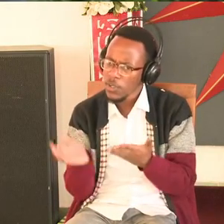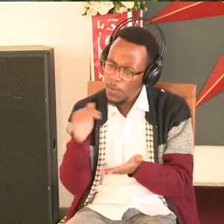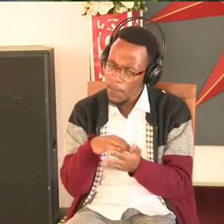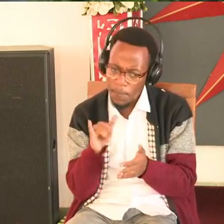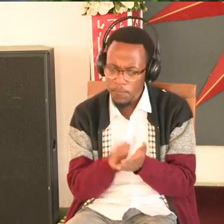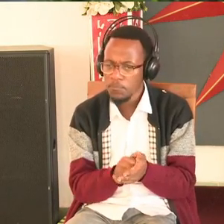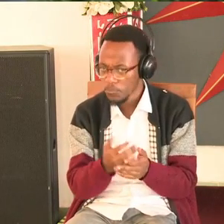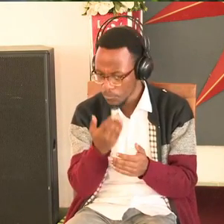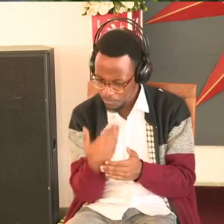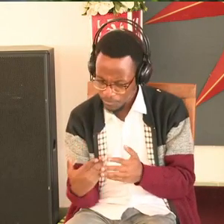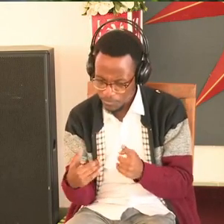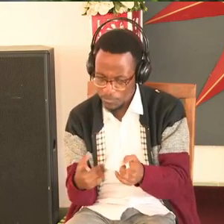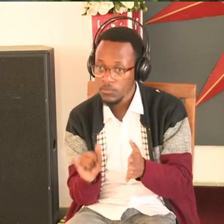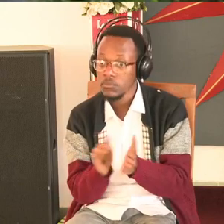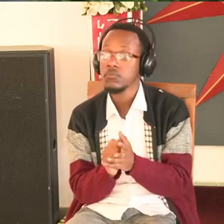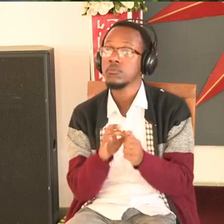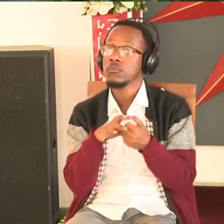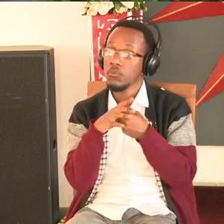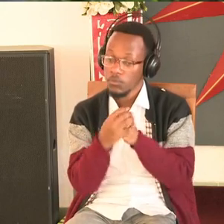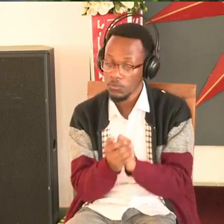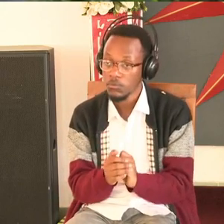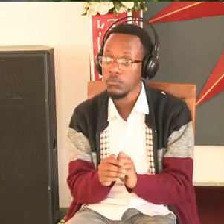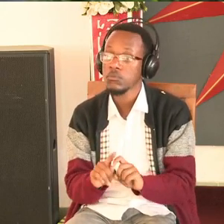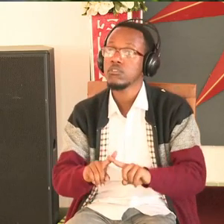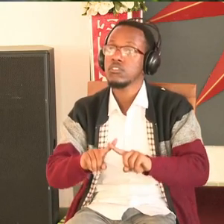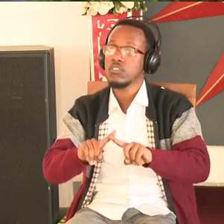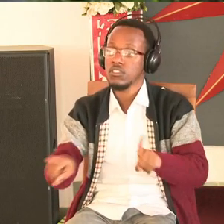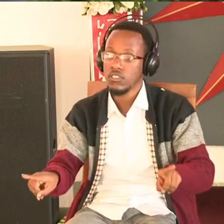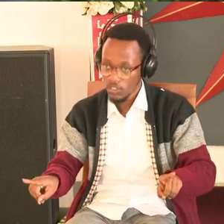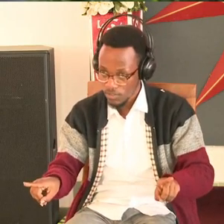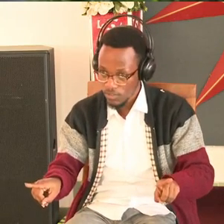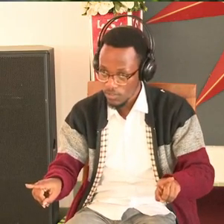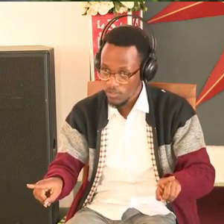ibi kandi noneho hari itandukaniro